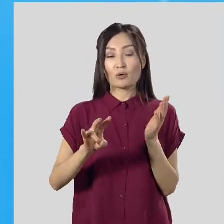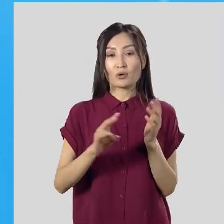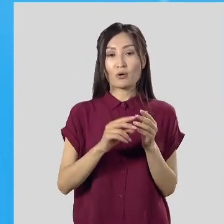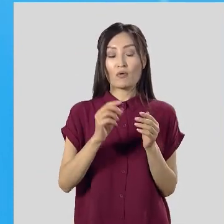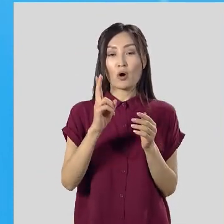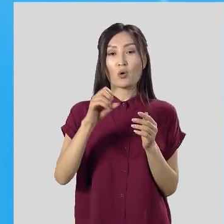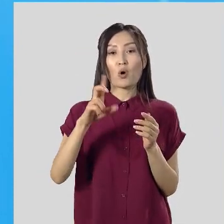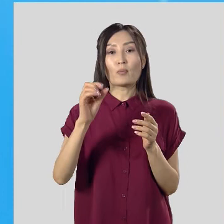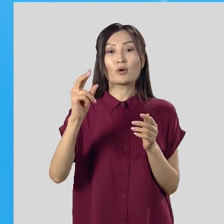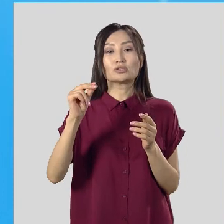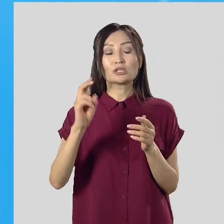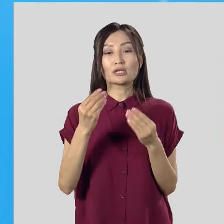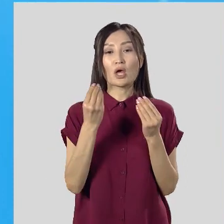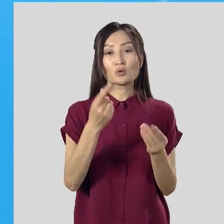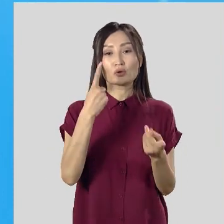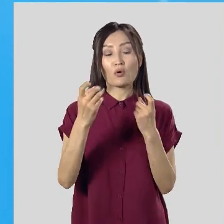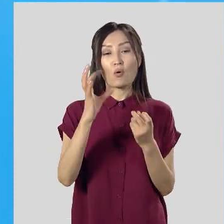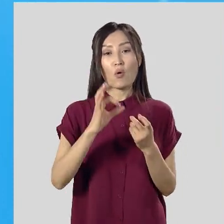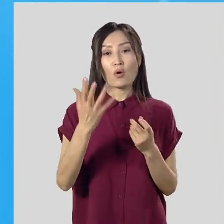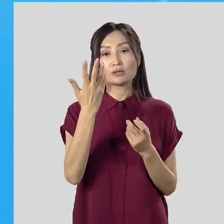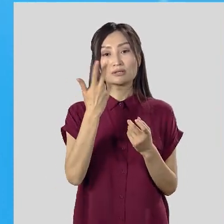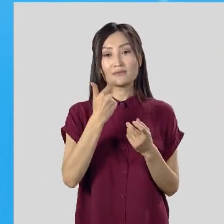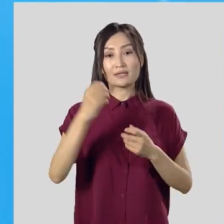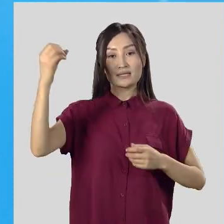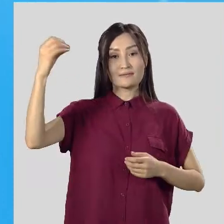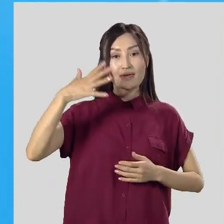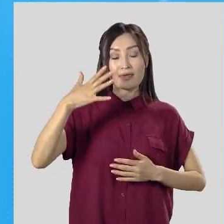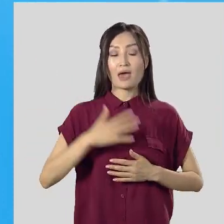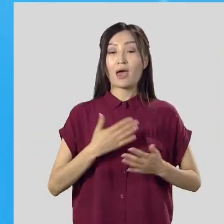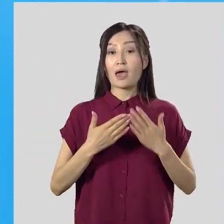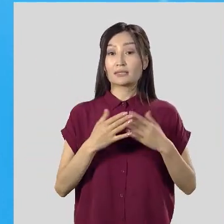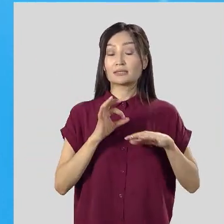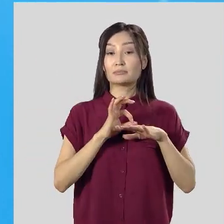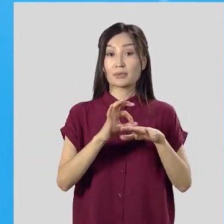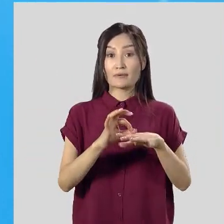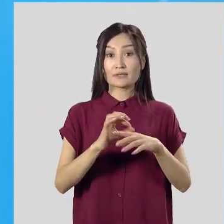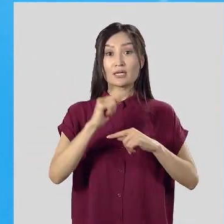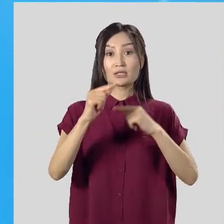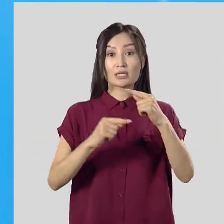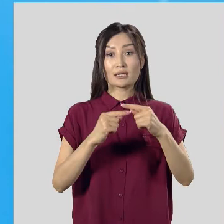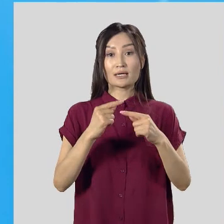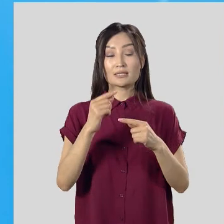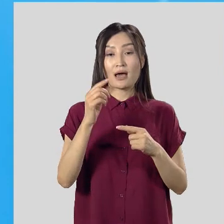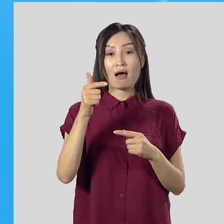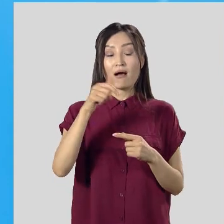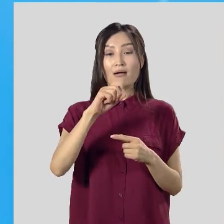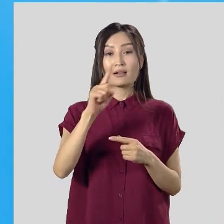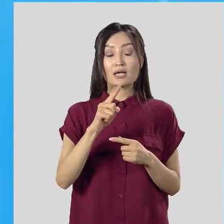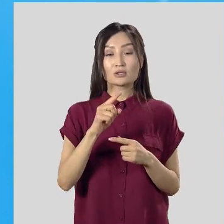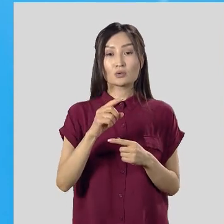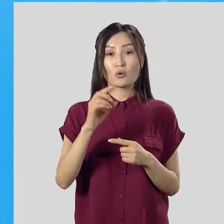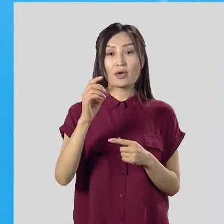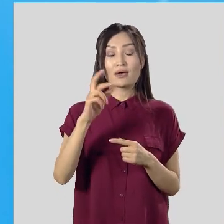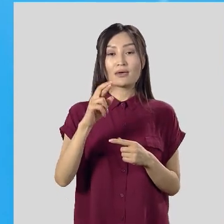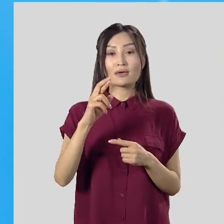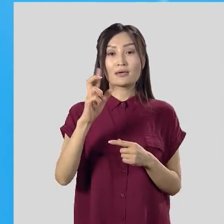колбочек, дающих информацию о цвете. Если провести через глазное яблоко зрительную